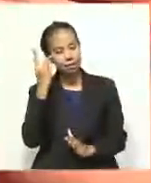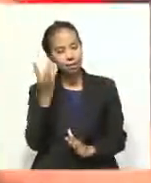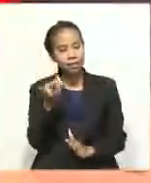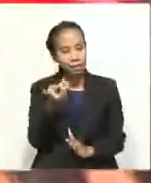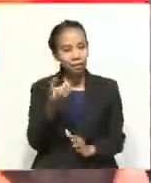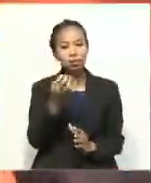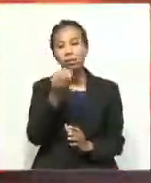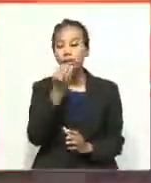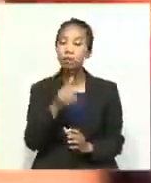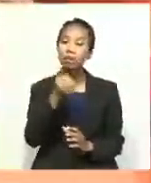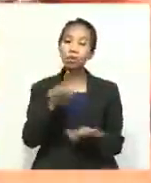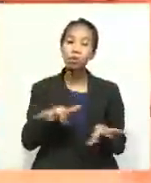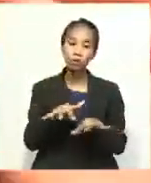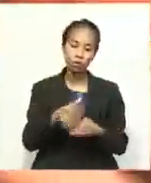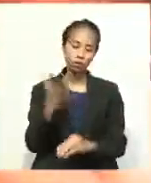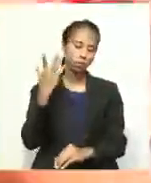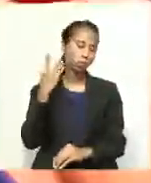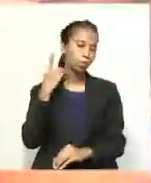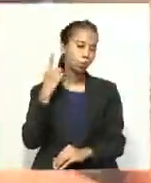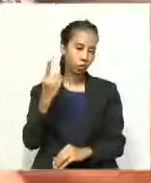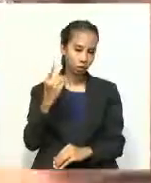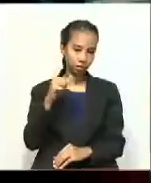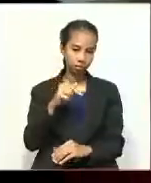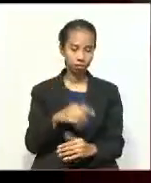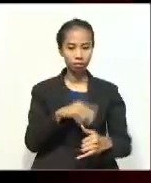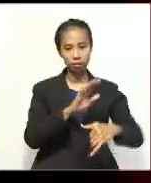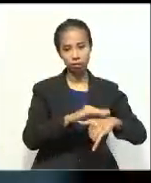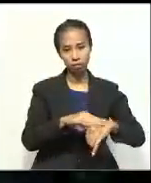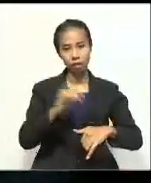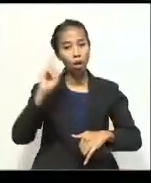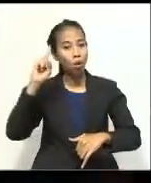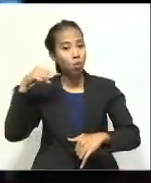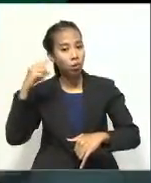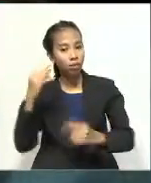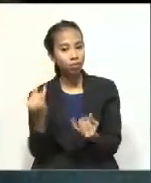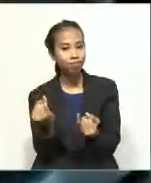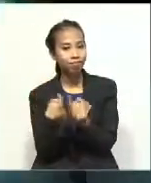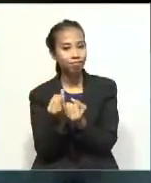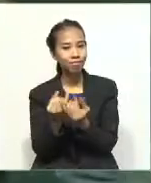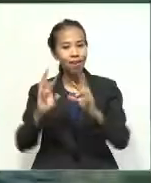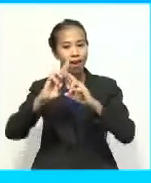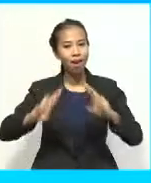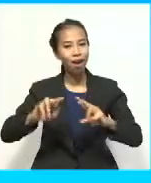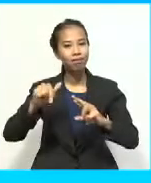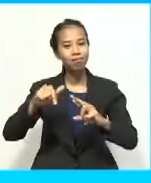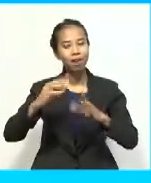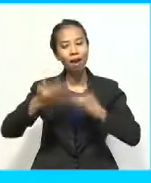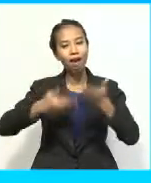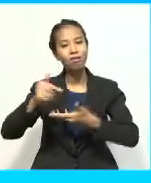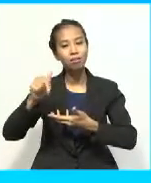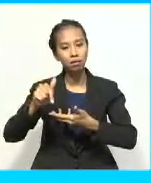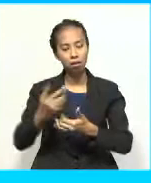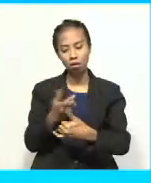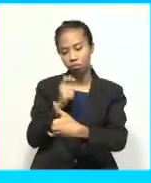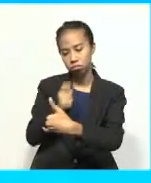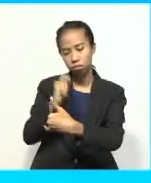วได้ตามปกติและเมื่อวานนี้นะครับตำรวจได้มีการ เรียกสอบสาวคนสนิทที่เป็นพนักงานร้านสะดวกซื้อนะครับจากการส